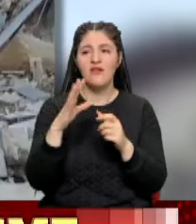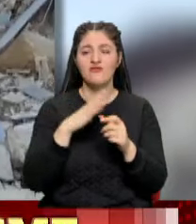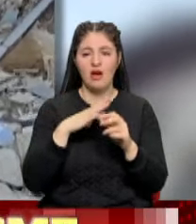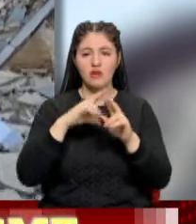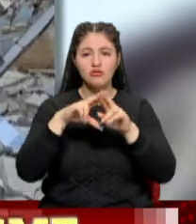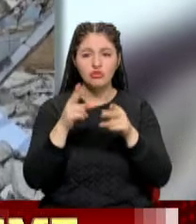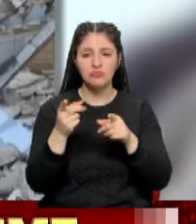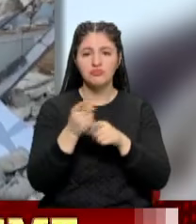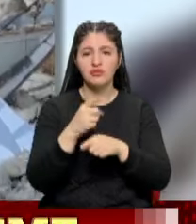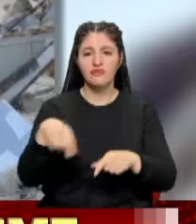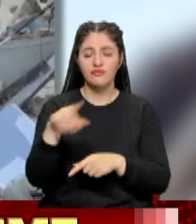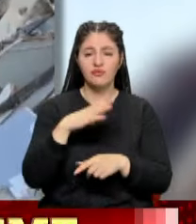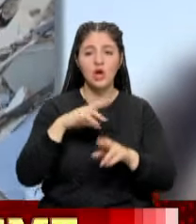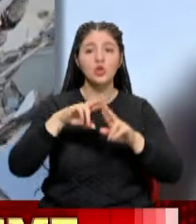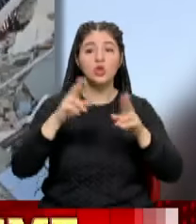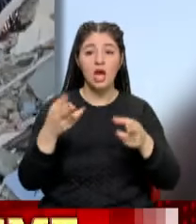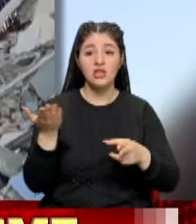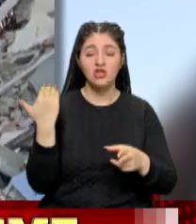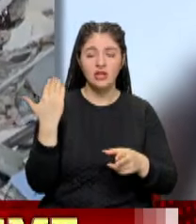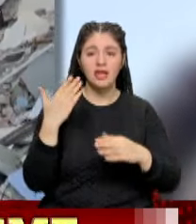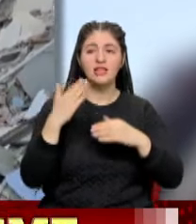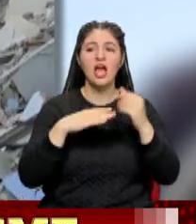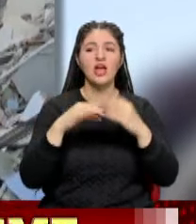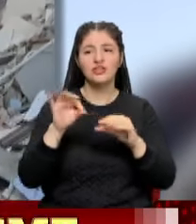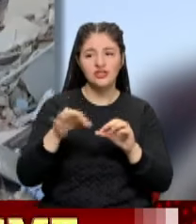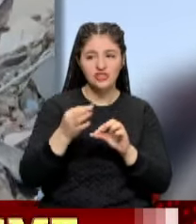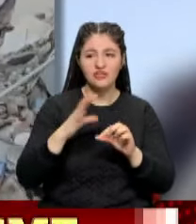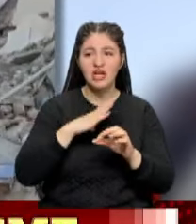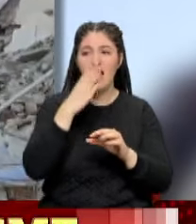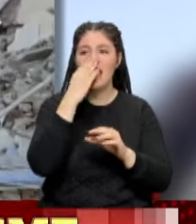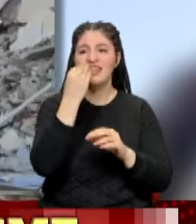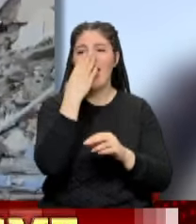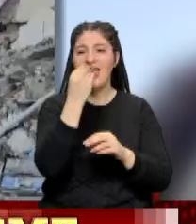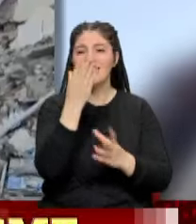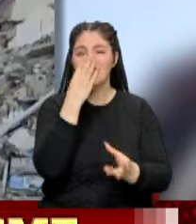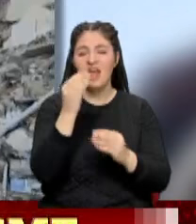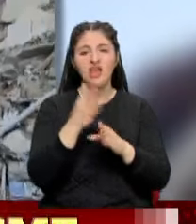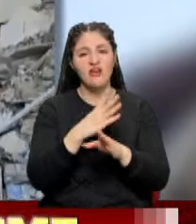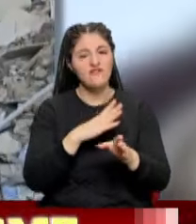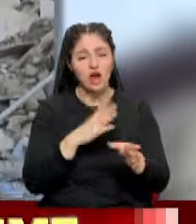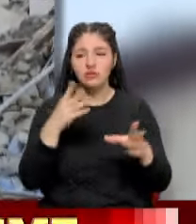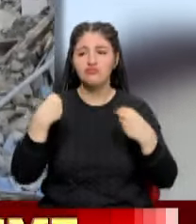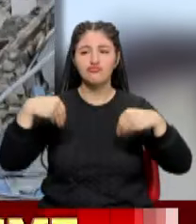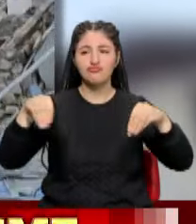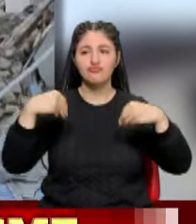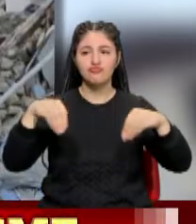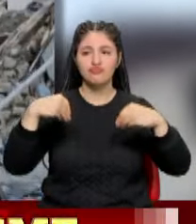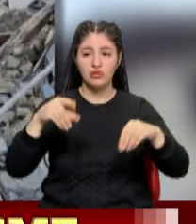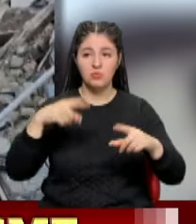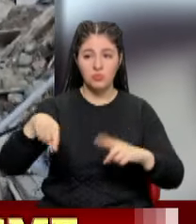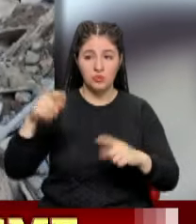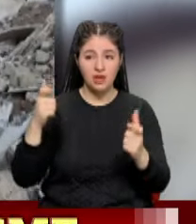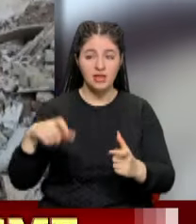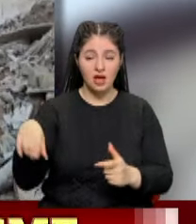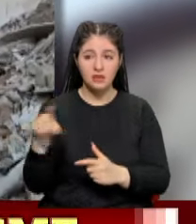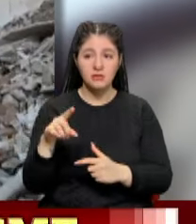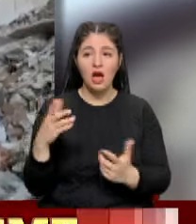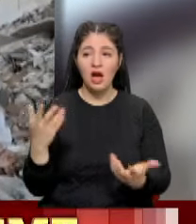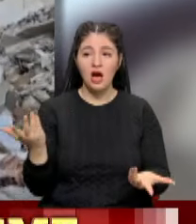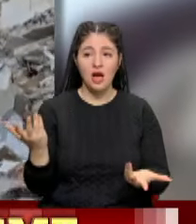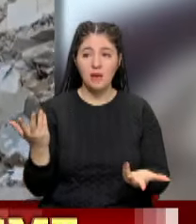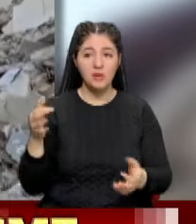O mekanlar dükkandı, el işleri vardı, belki hediyelik eşyalar vardı. Onlar satılıyordu burada.